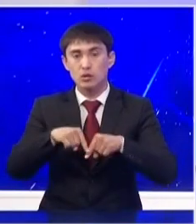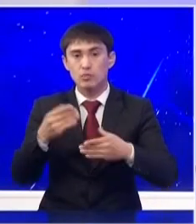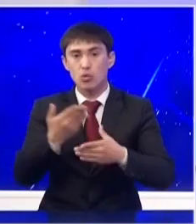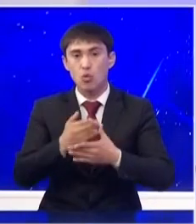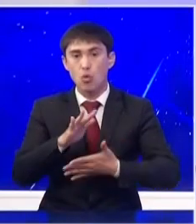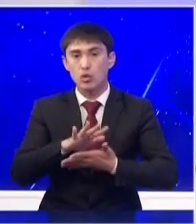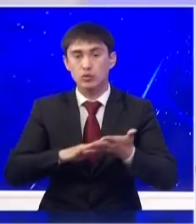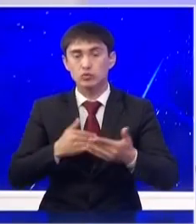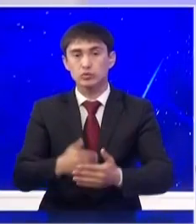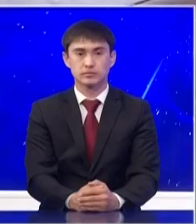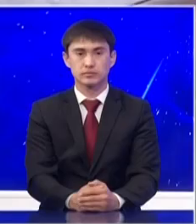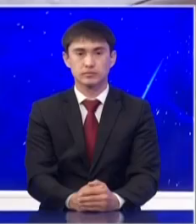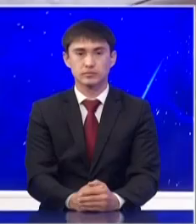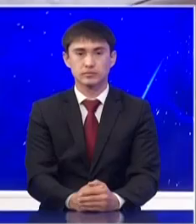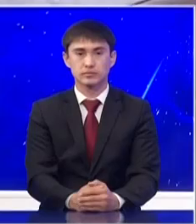қолға алынып отыр.